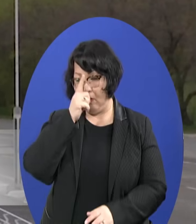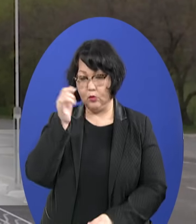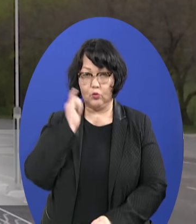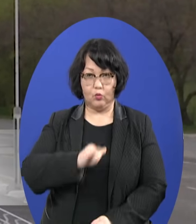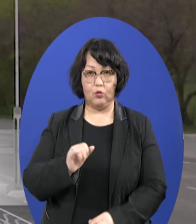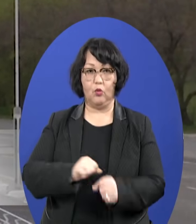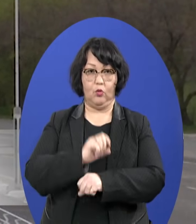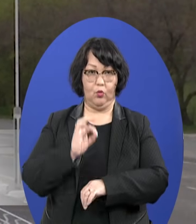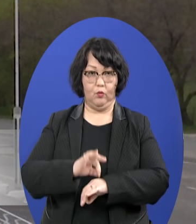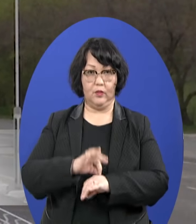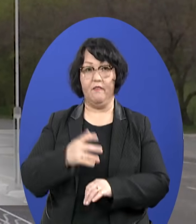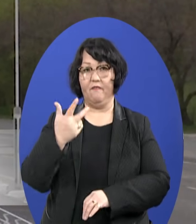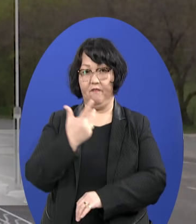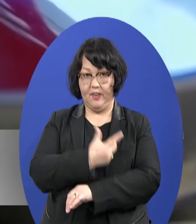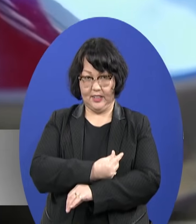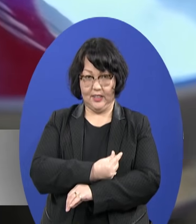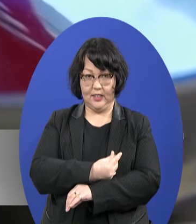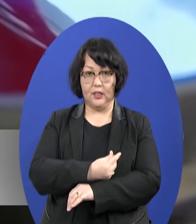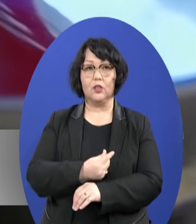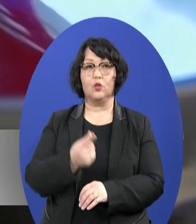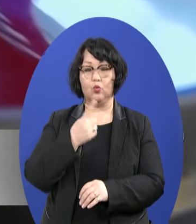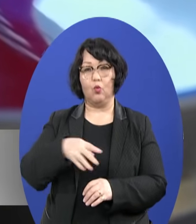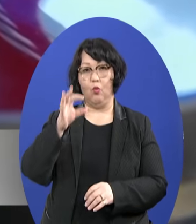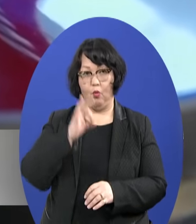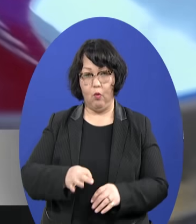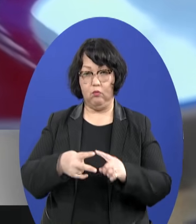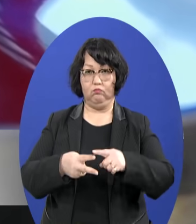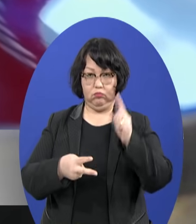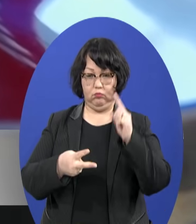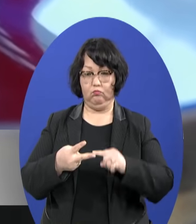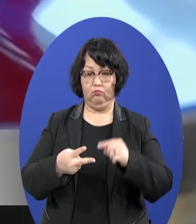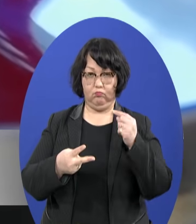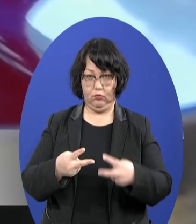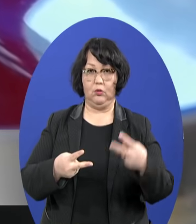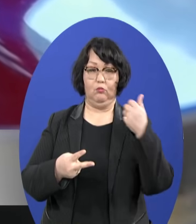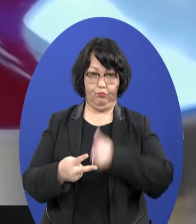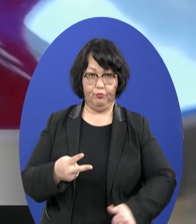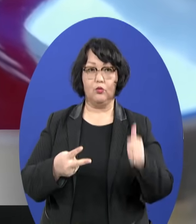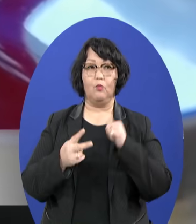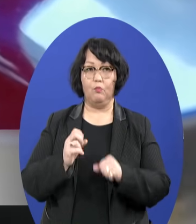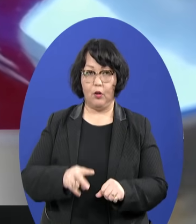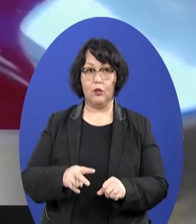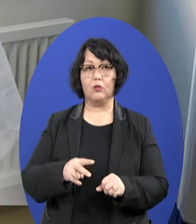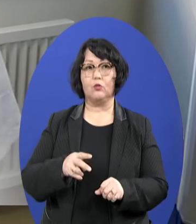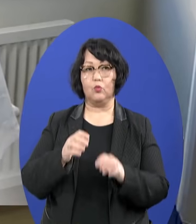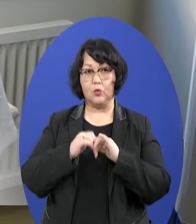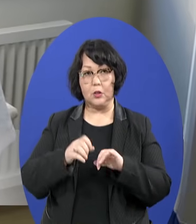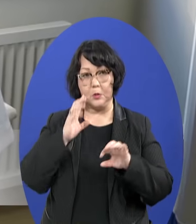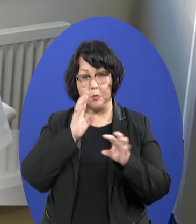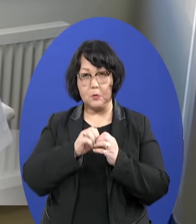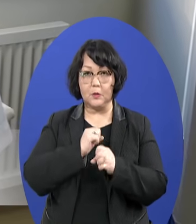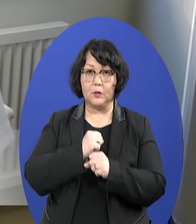улсад коронавирусны вакцин жуулалтанд бүрэн хамрагдсан аялагчдад зориулсан тусгай коридор байгуулах санал дээр хамтран ажиллах